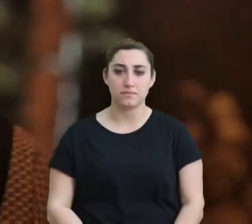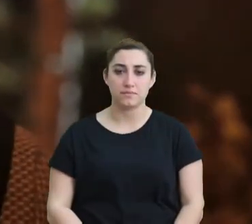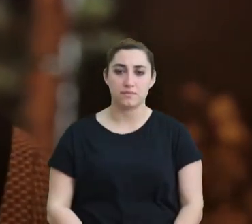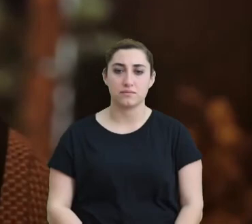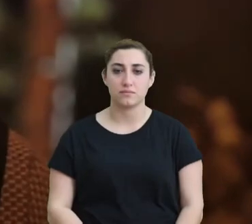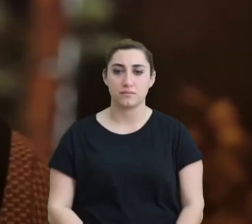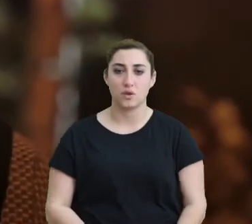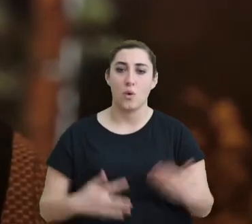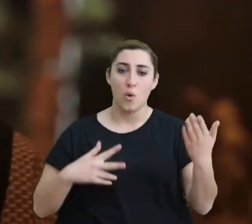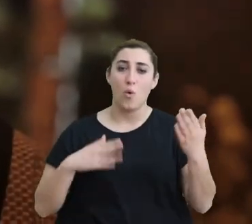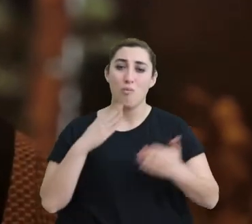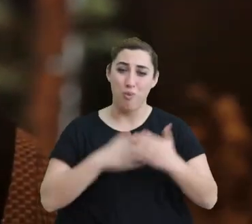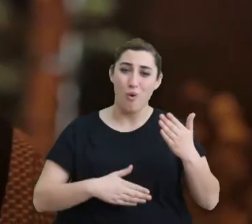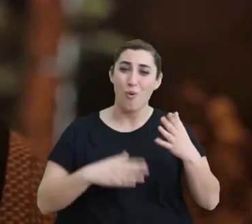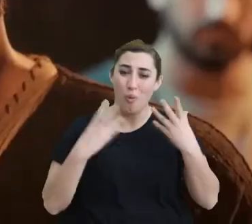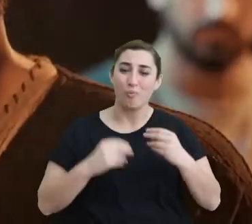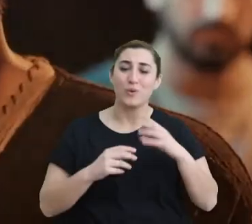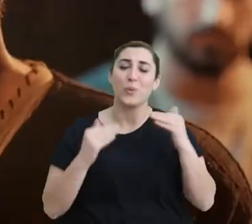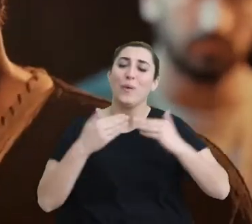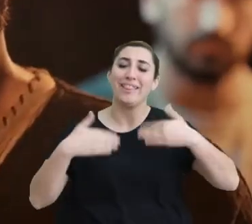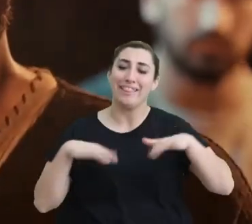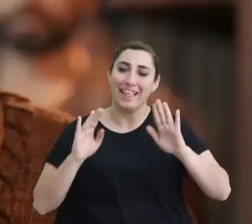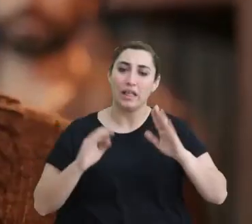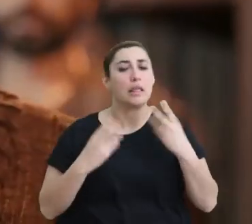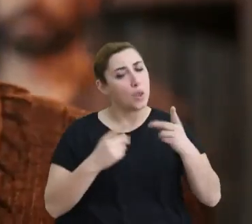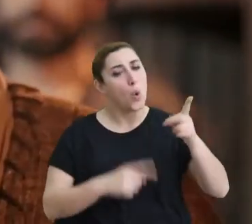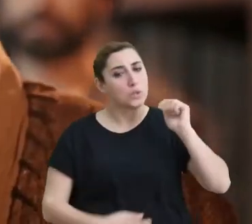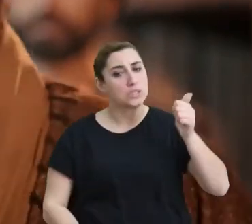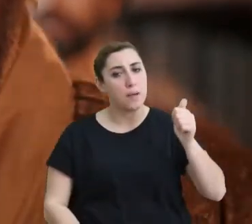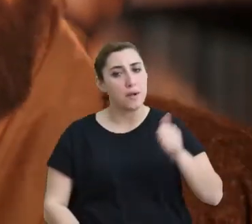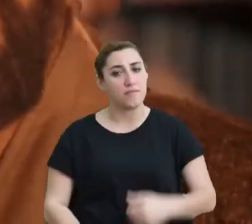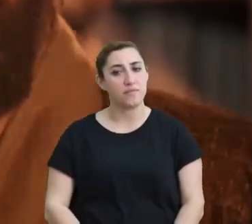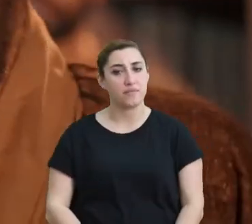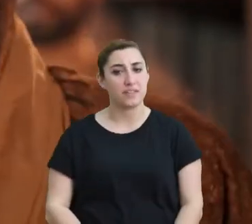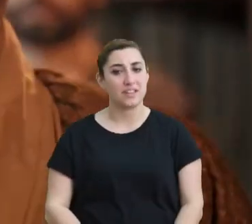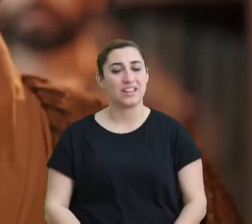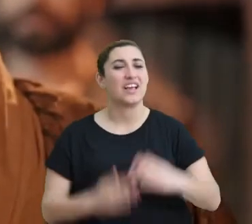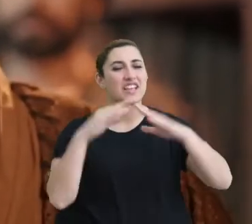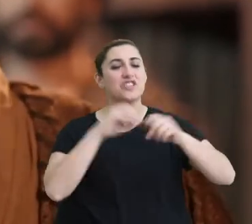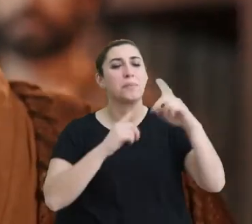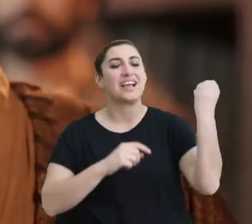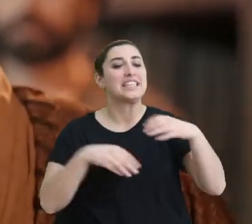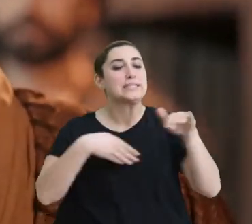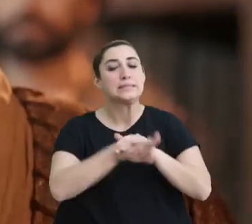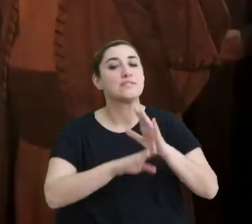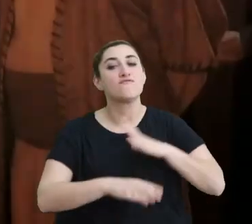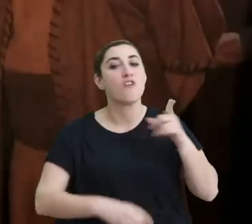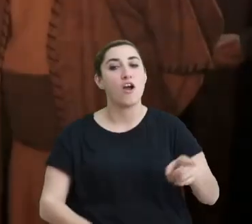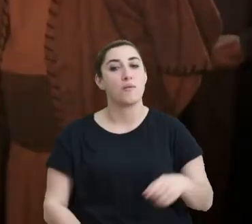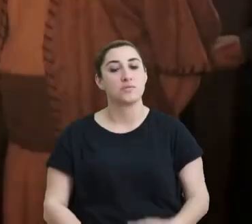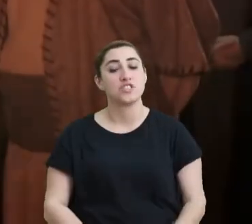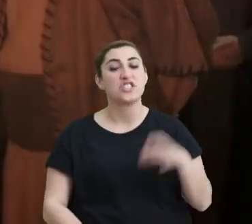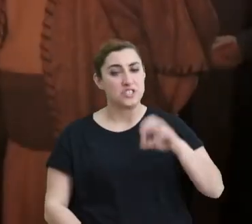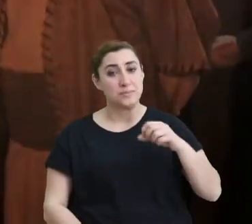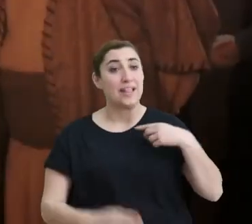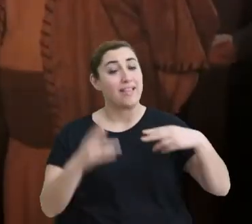Zikri bölmek pek münasip değildir. İyi o vakit. Tekkede bir katil gizlenmektedir.